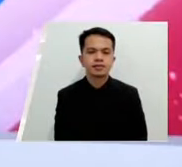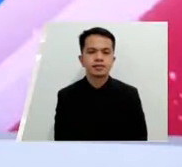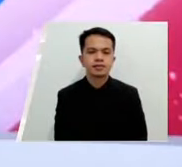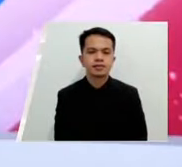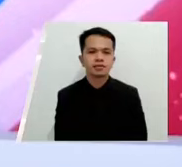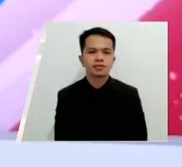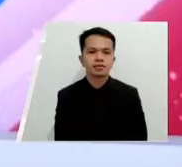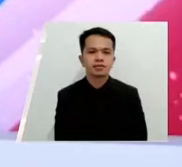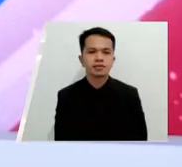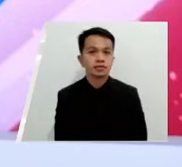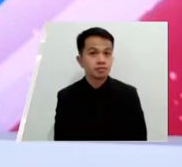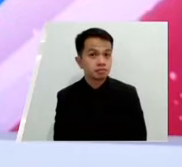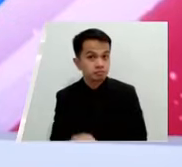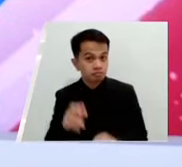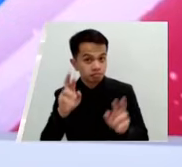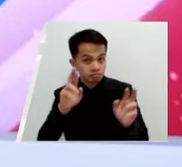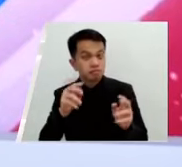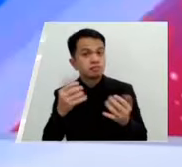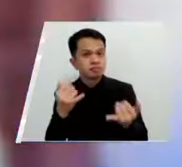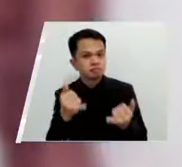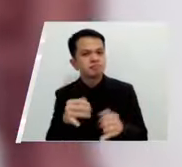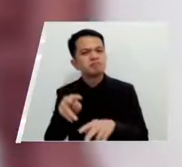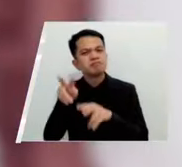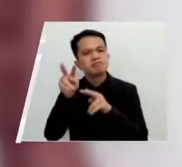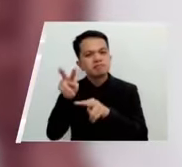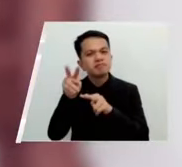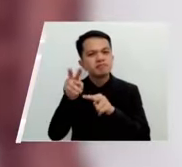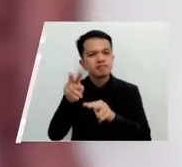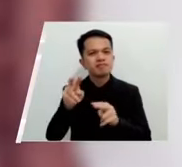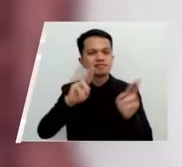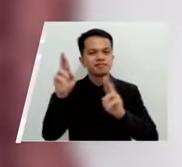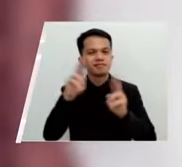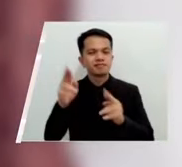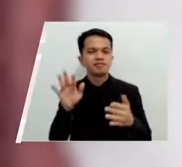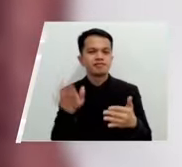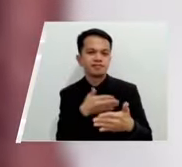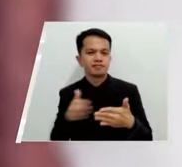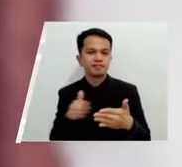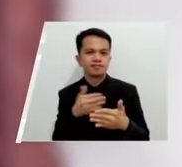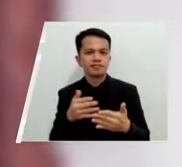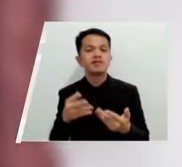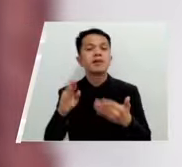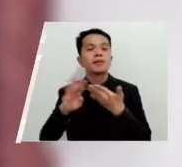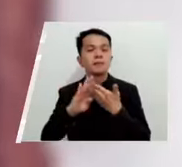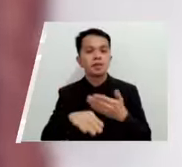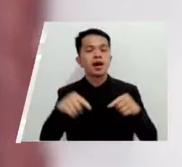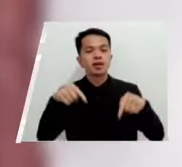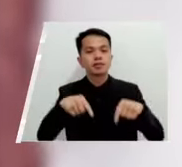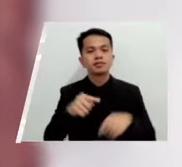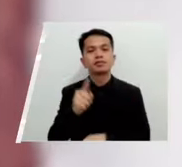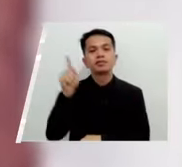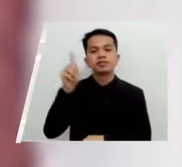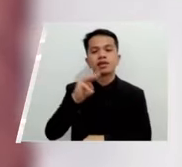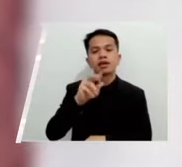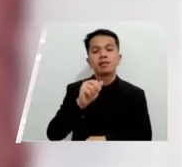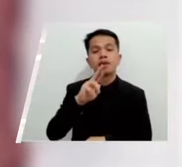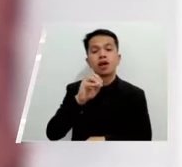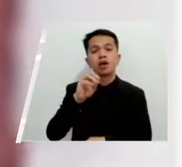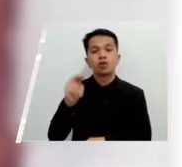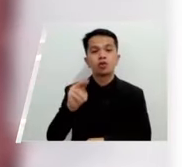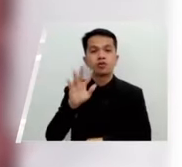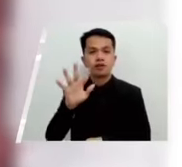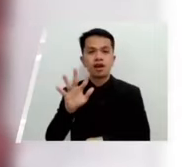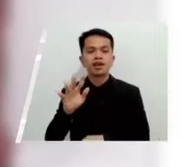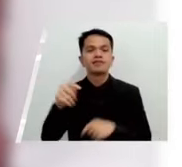Get ready to move like Jagger this 2025. Dahil magbabalik po sa Pilipinas ang American pop rock band na Maroon 5